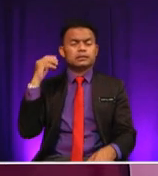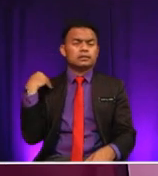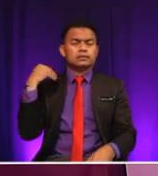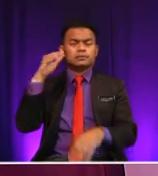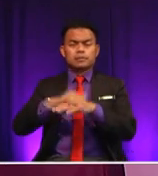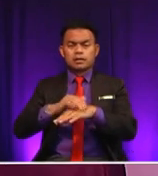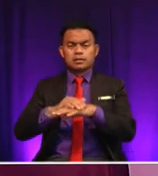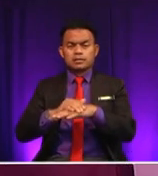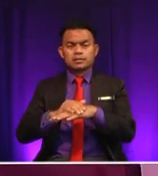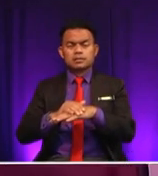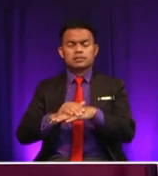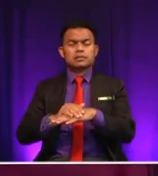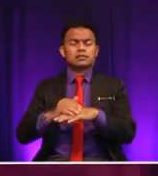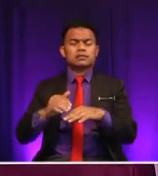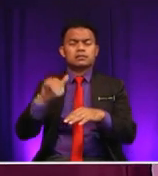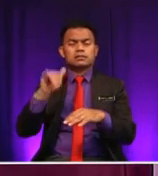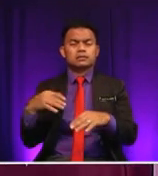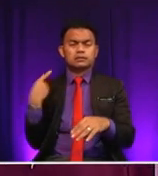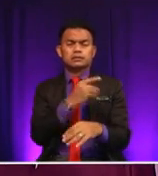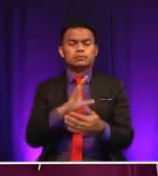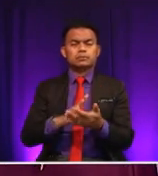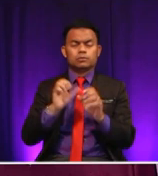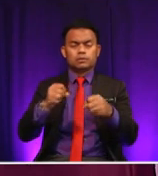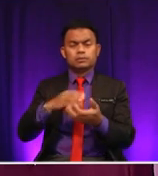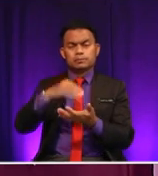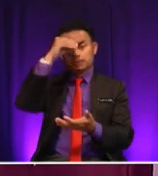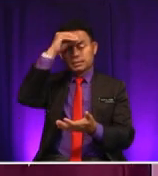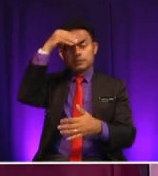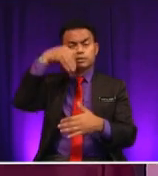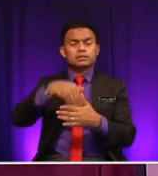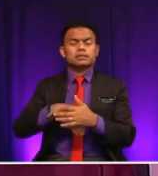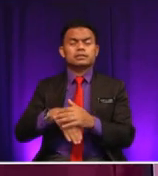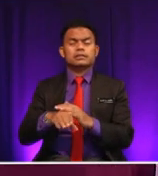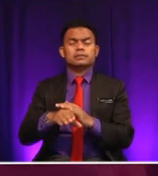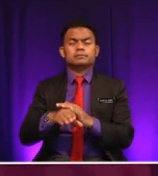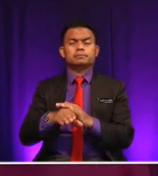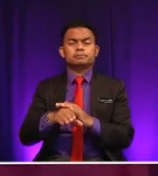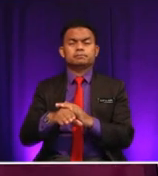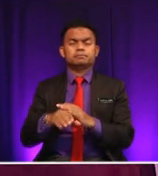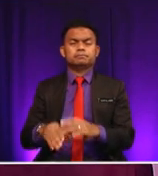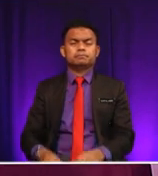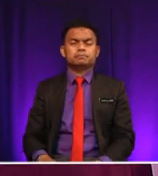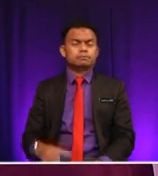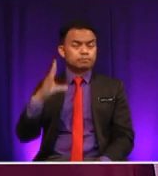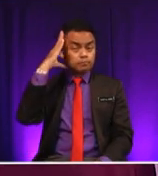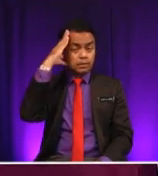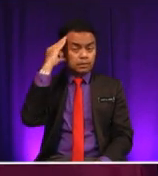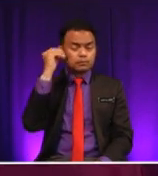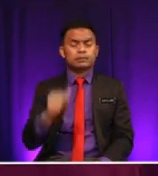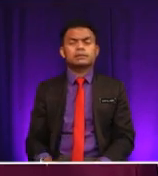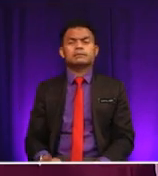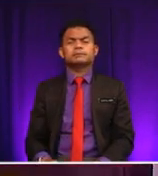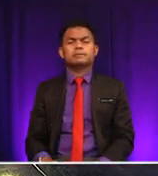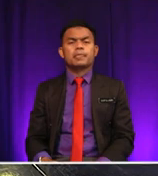sesekali Dia memberikan hiburan kepada kepada kita Nah itu maksud secara keseluruhan bermula pada rangkap yang pertama